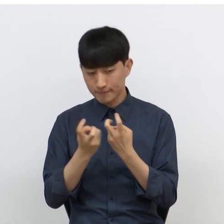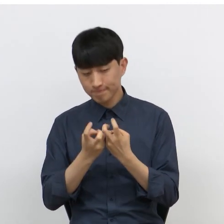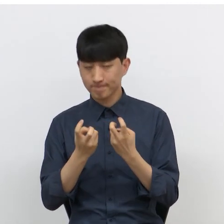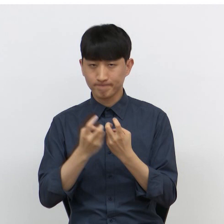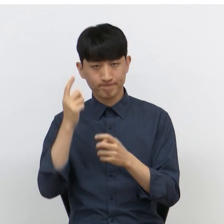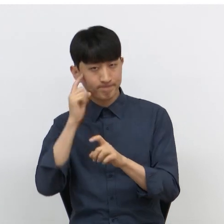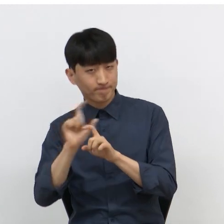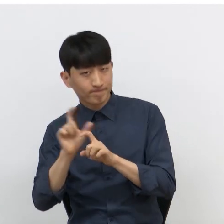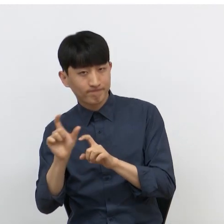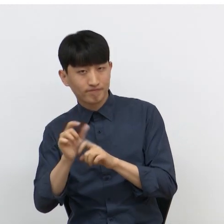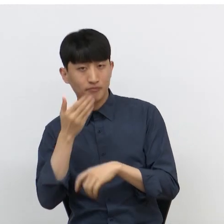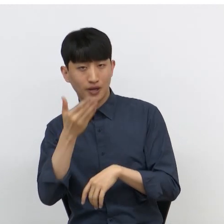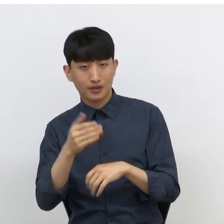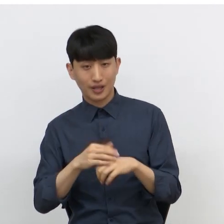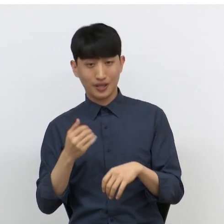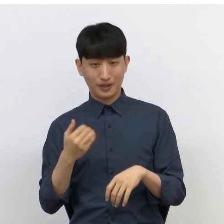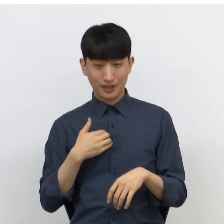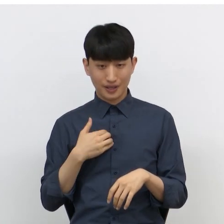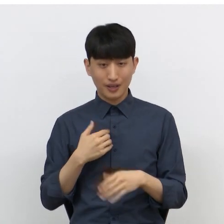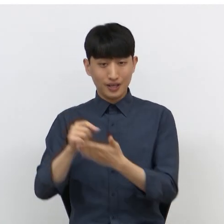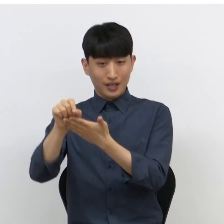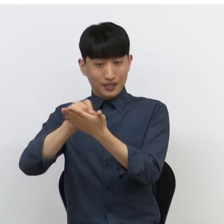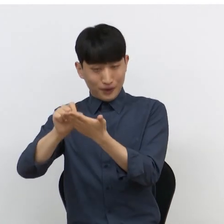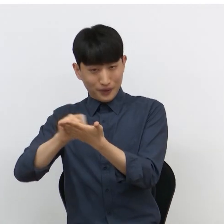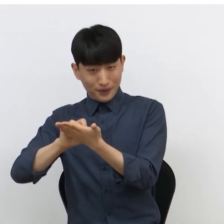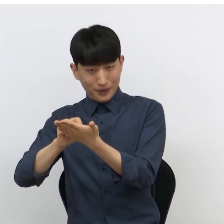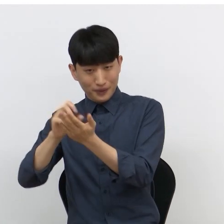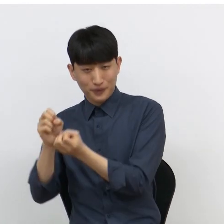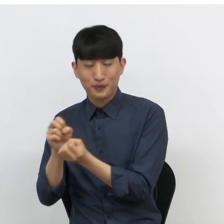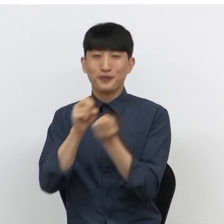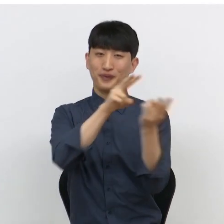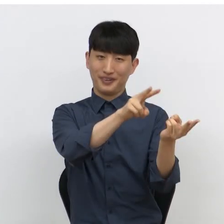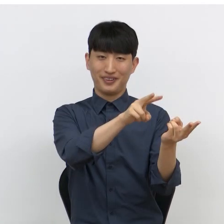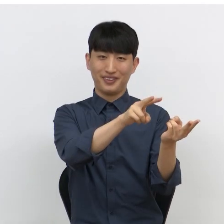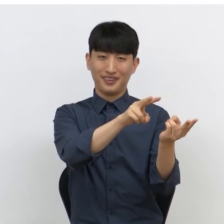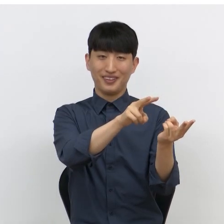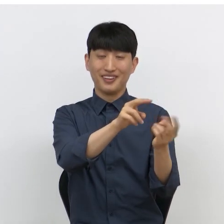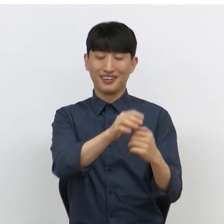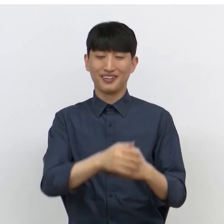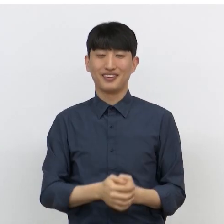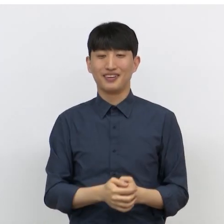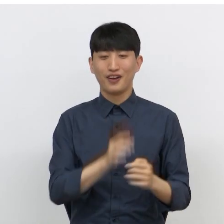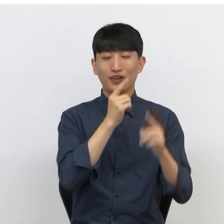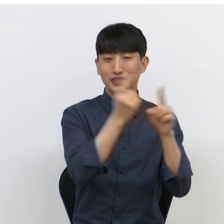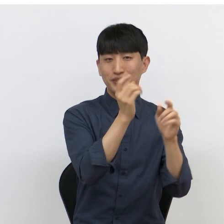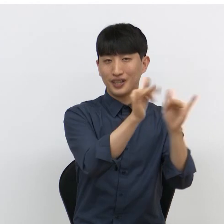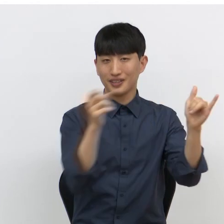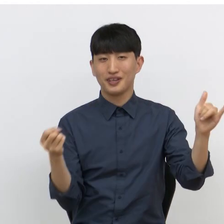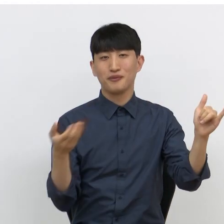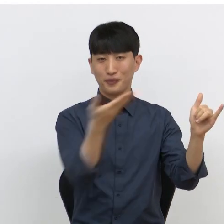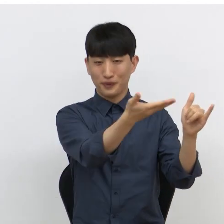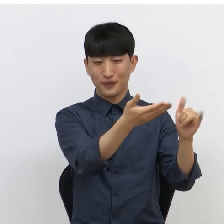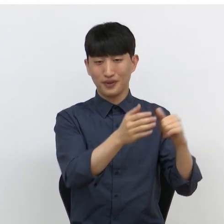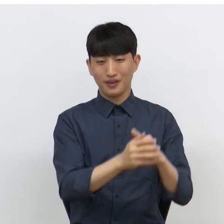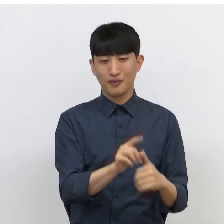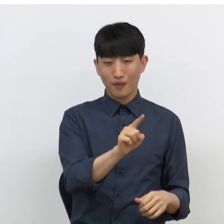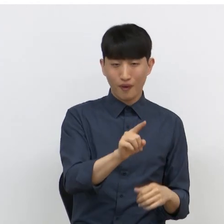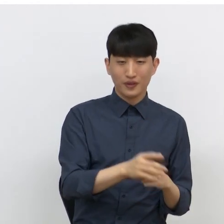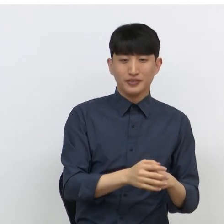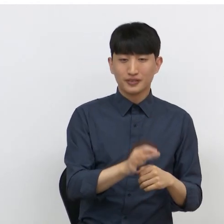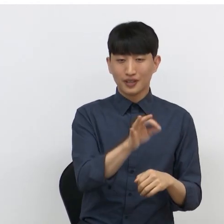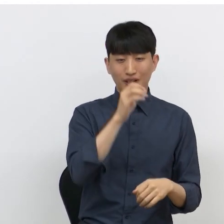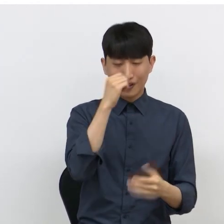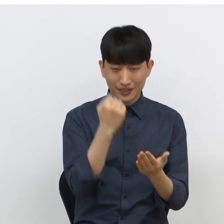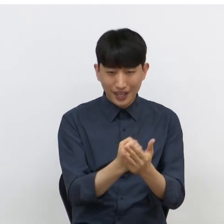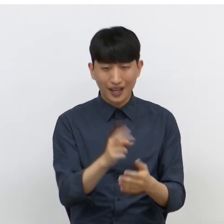그 언어치료사한테 보내냐면 이런 식으로 또 저도 이제 막 보내죠. 그러면 임피던스 정상이더라. 그리고 NRT는 몇 번이고